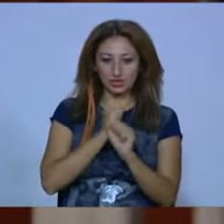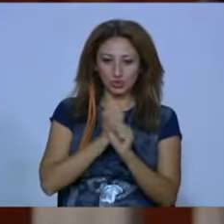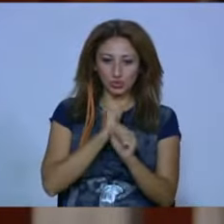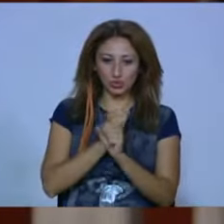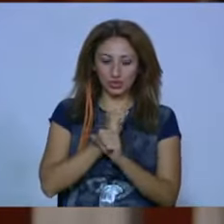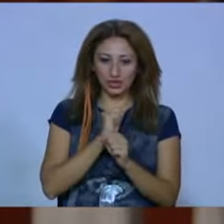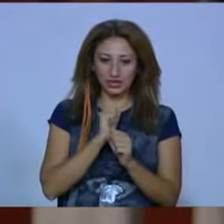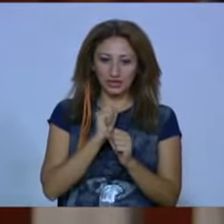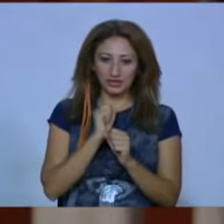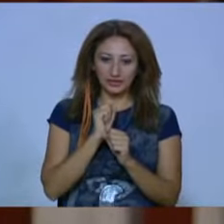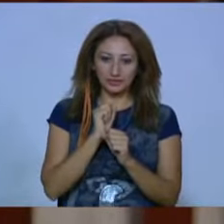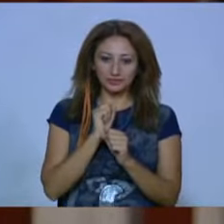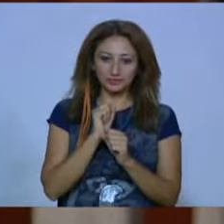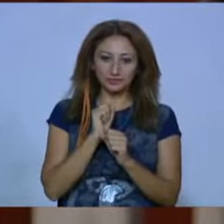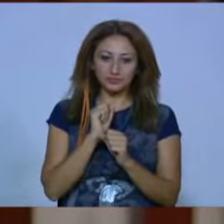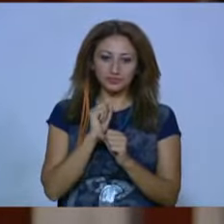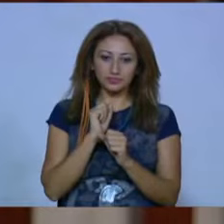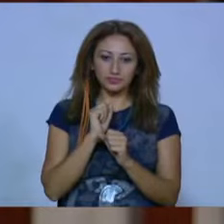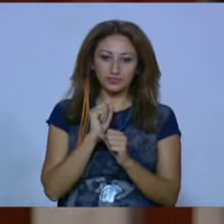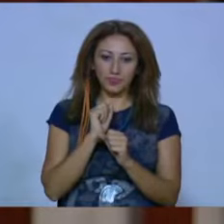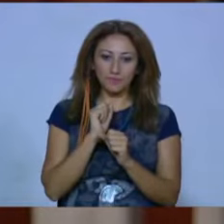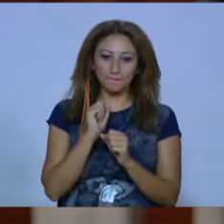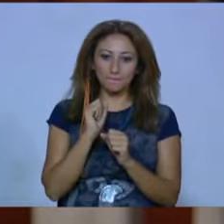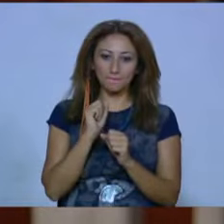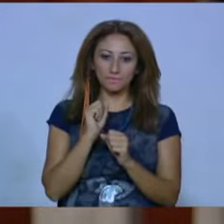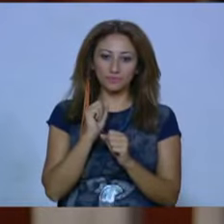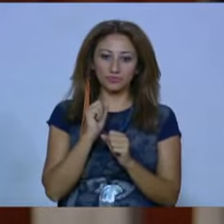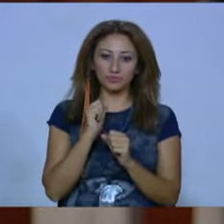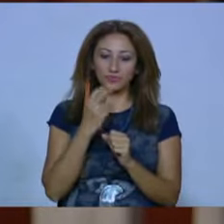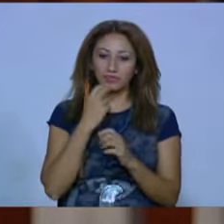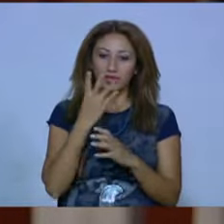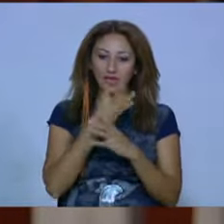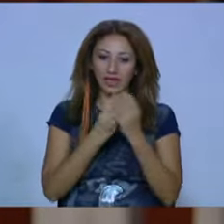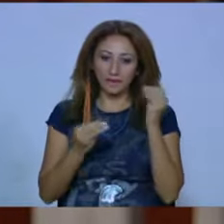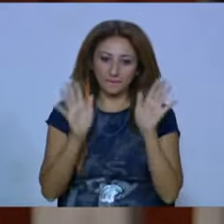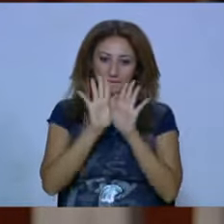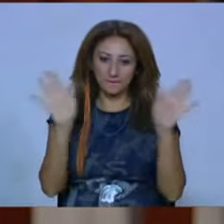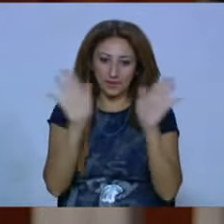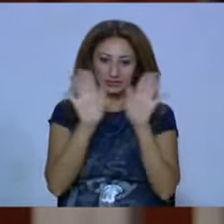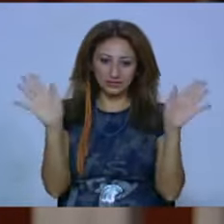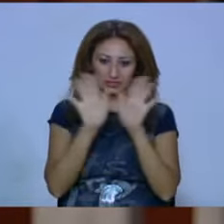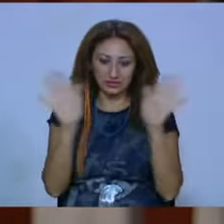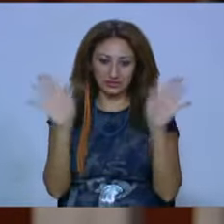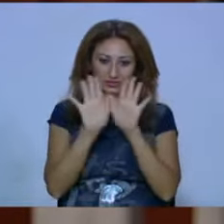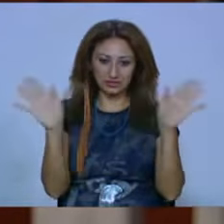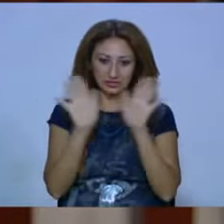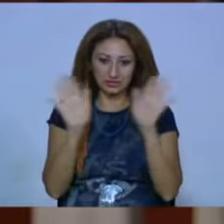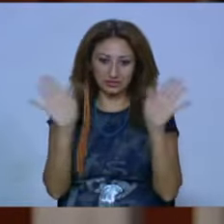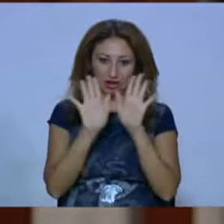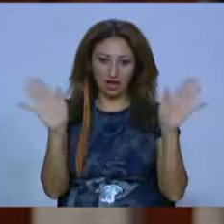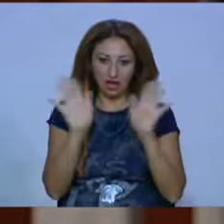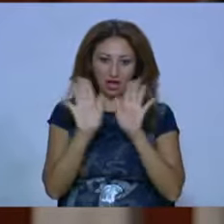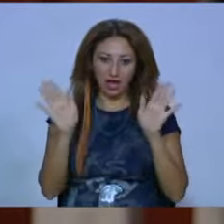فعلاء لما حب ان هو يخش معهد فنون مسرحيه اتقدم كذا